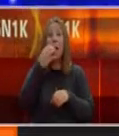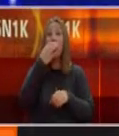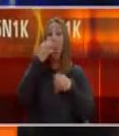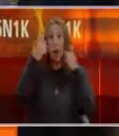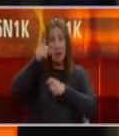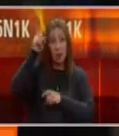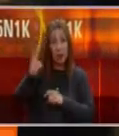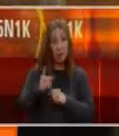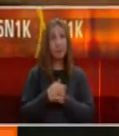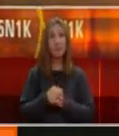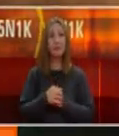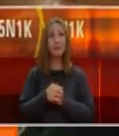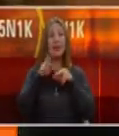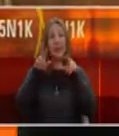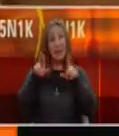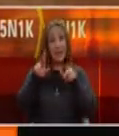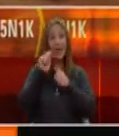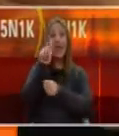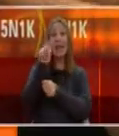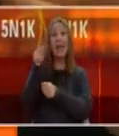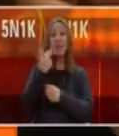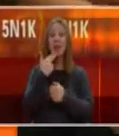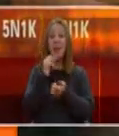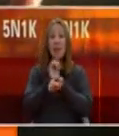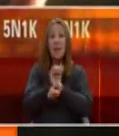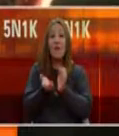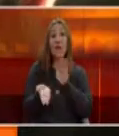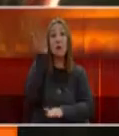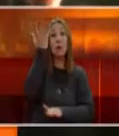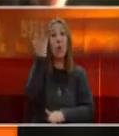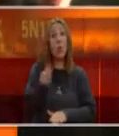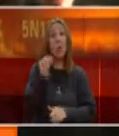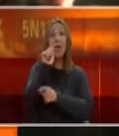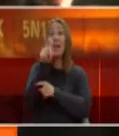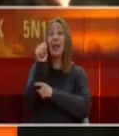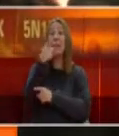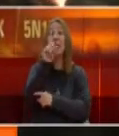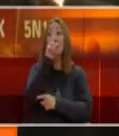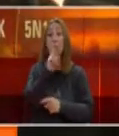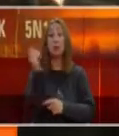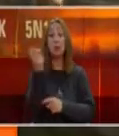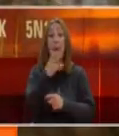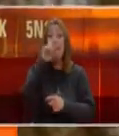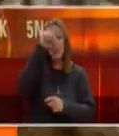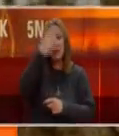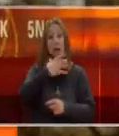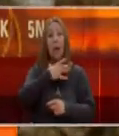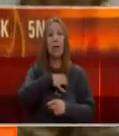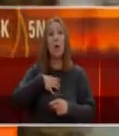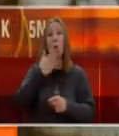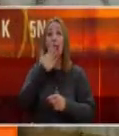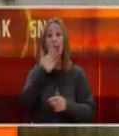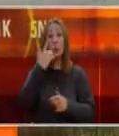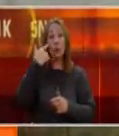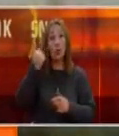Ankara gibi kadın mahkum sayısının fazla olduğu illerde 1200'e yakın bağımsız anaokulu müdürü ve okul öncesi